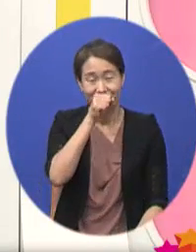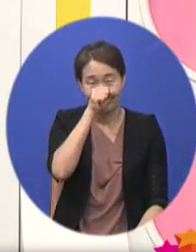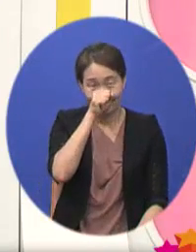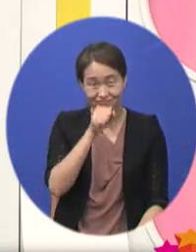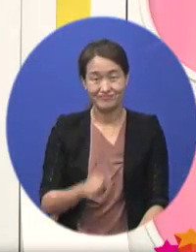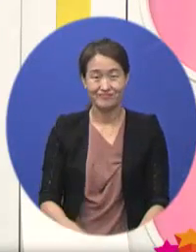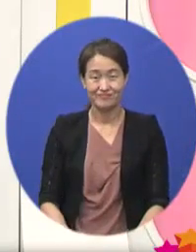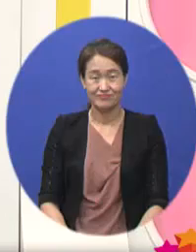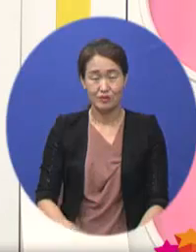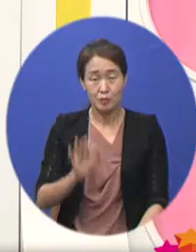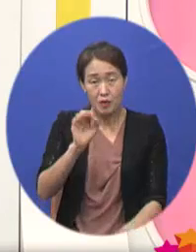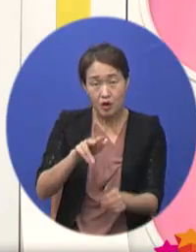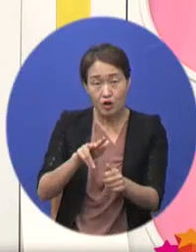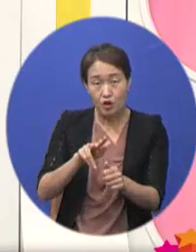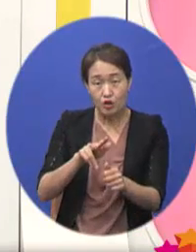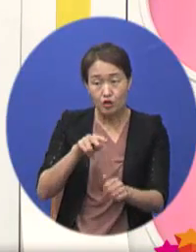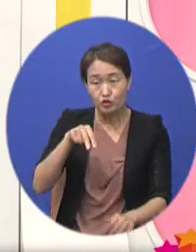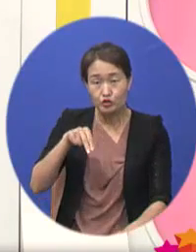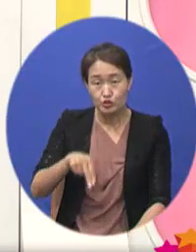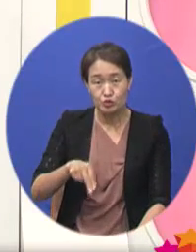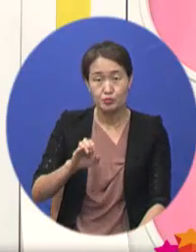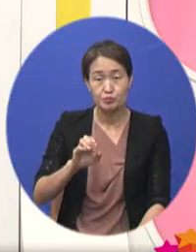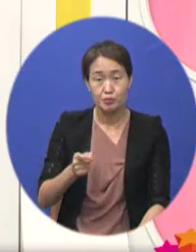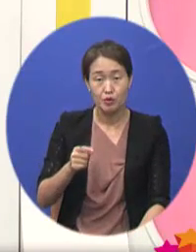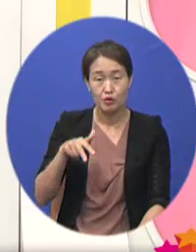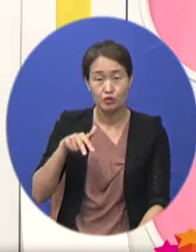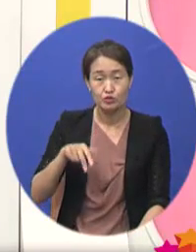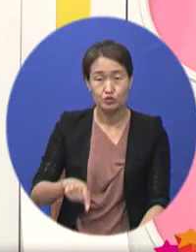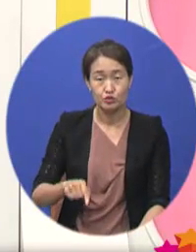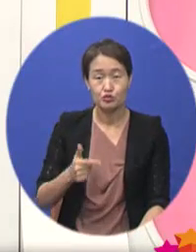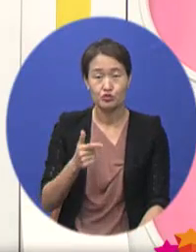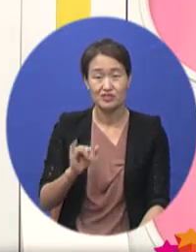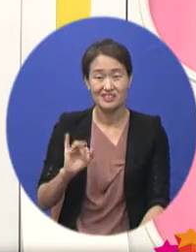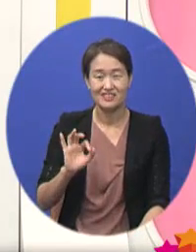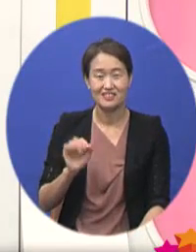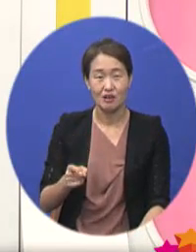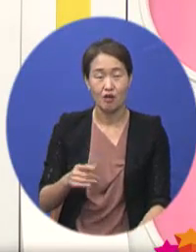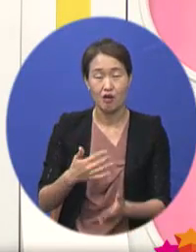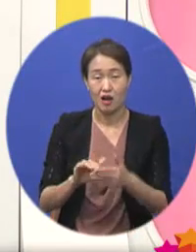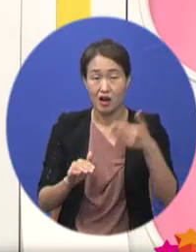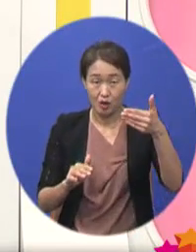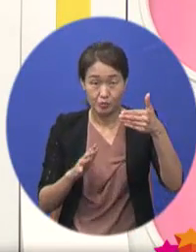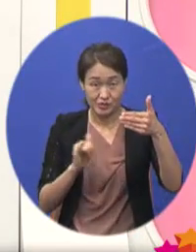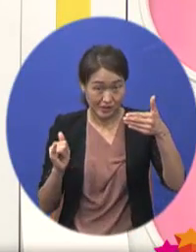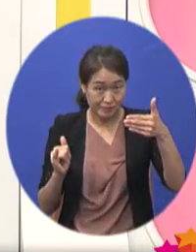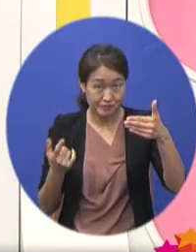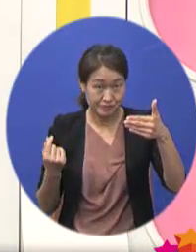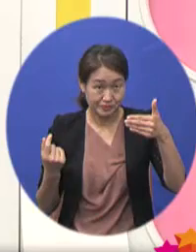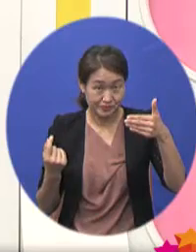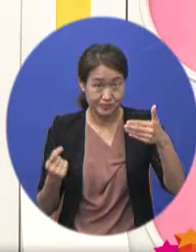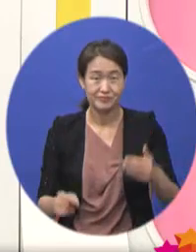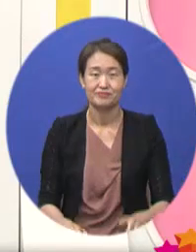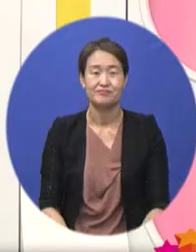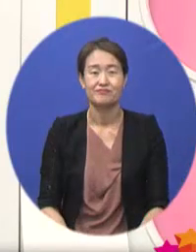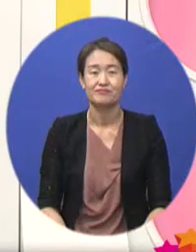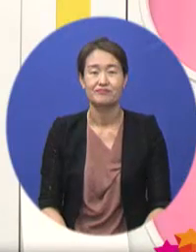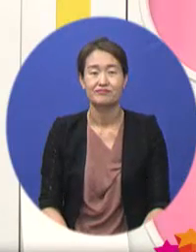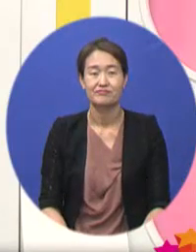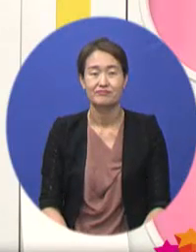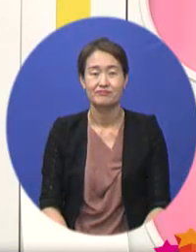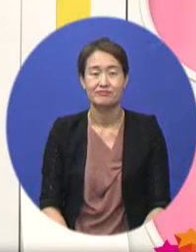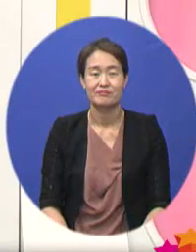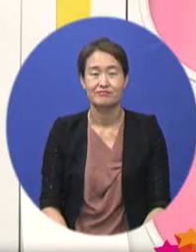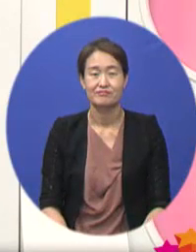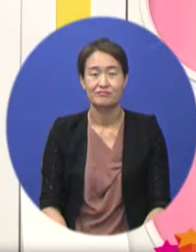네, 슈퍼주니어를 우리나라 말로 하면 은 슈퍼주니어? 네. 9명 있는 친구들. 네, 네 슈퍼주니어를 아이돌. 우리나라 말로 네. 해봐.